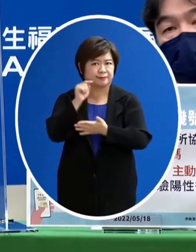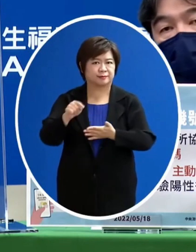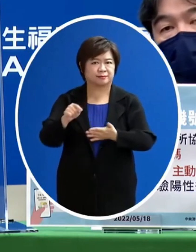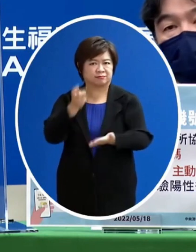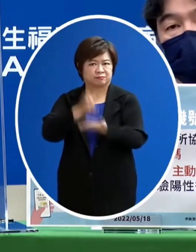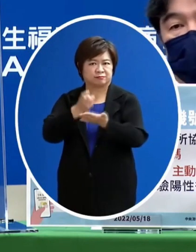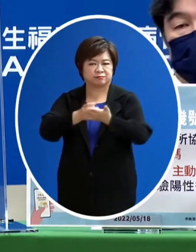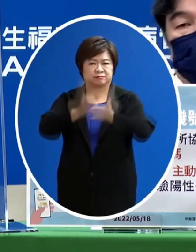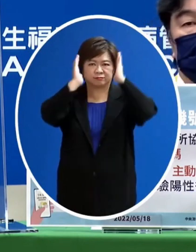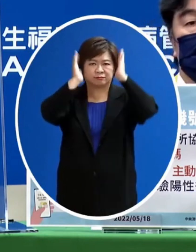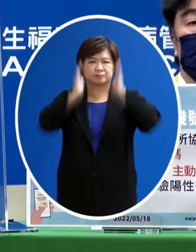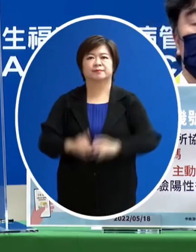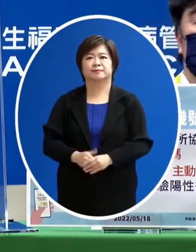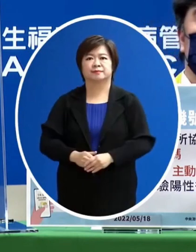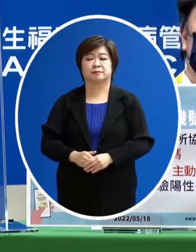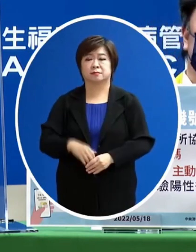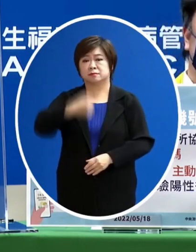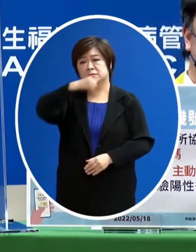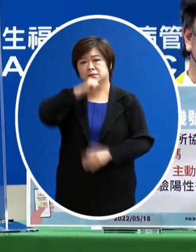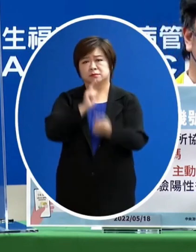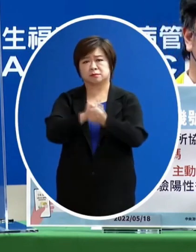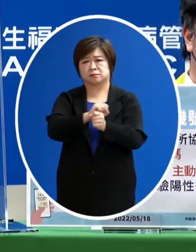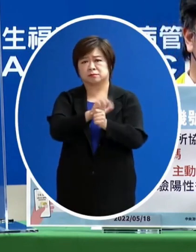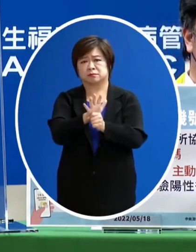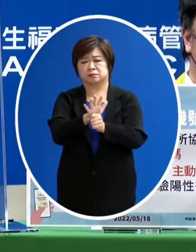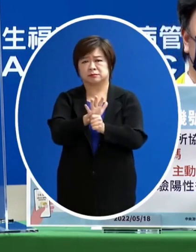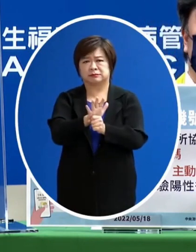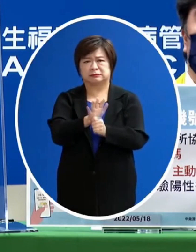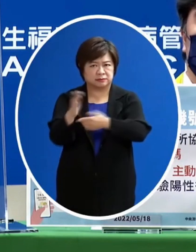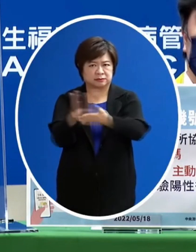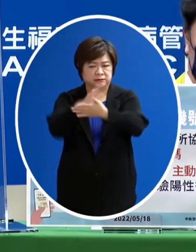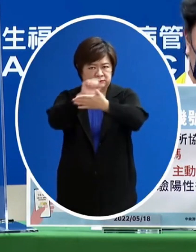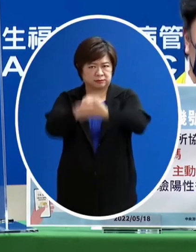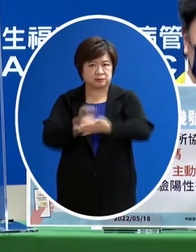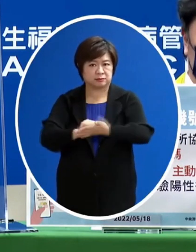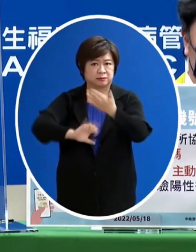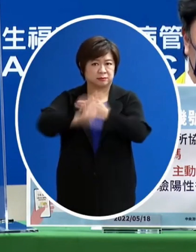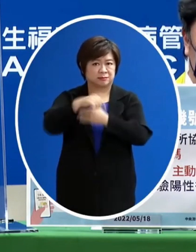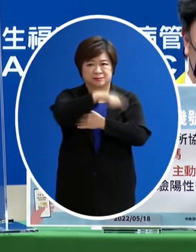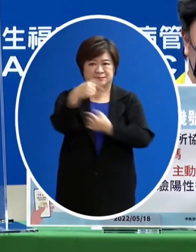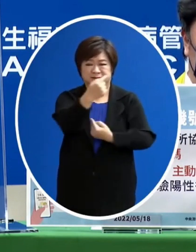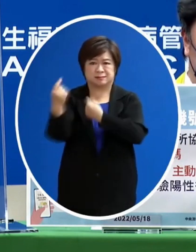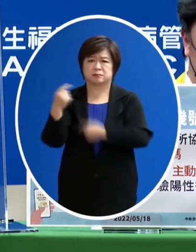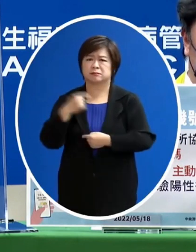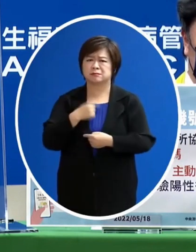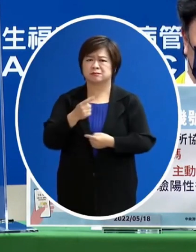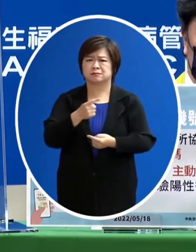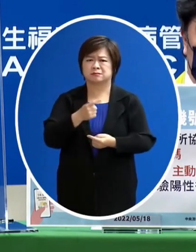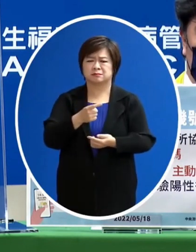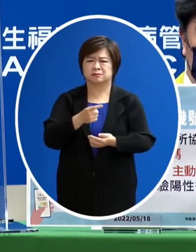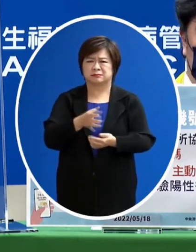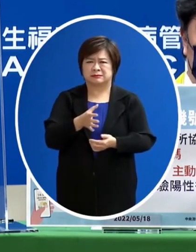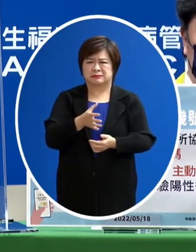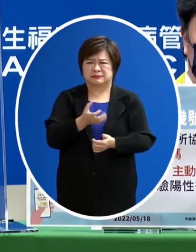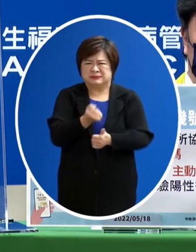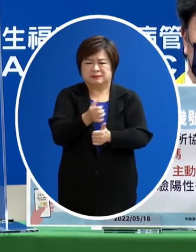常的严谨来做。那台湾对于 COVID-19 的死亡算是判定，我们算是比较宽松的。哦，就是说很多的